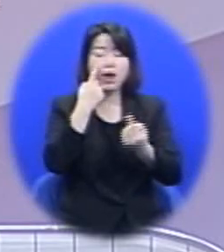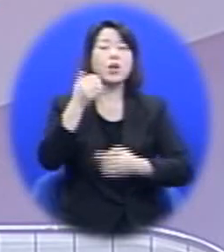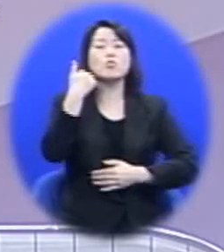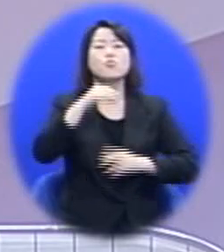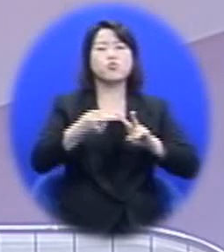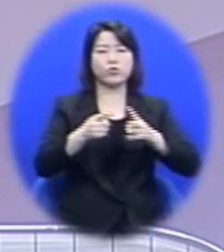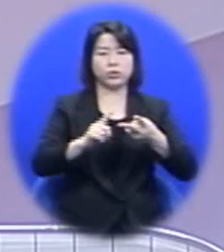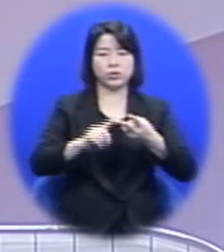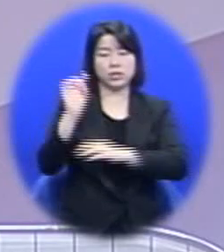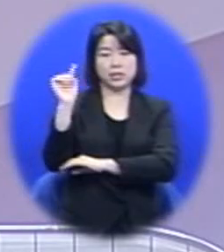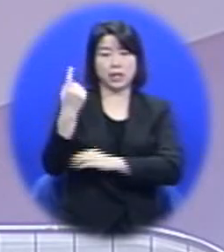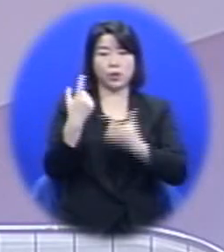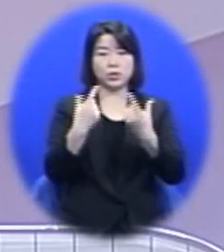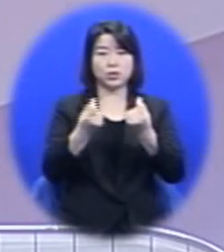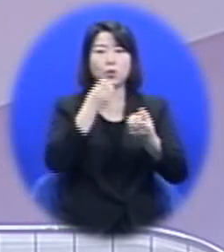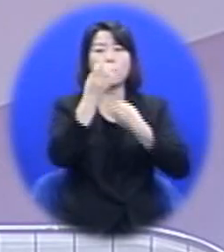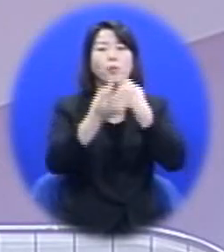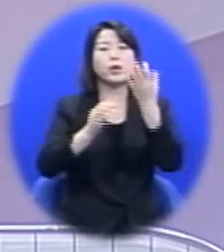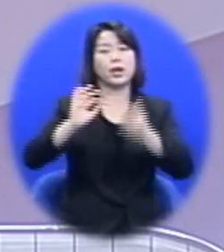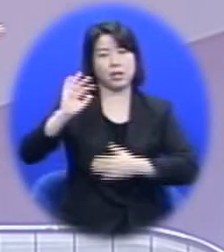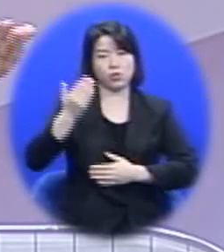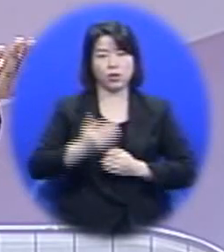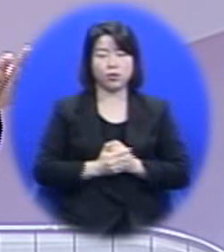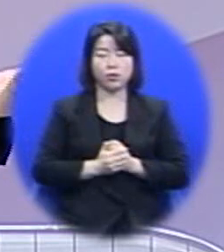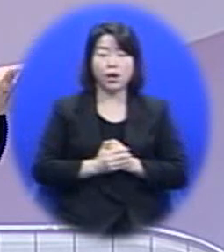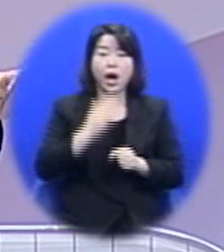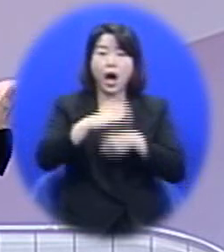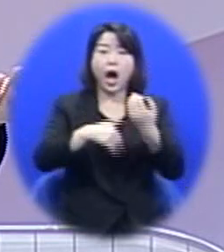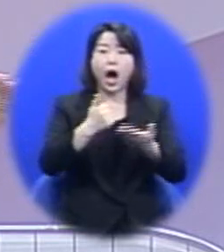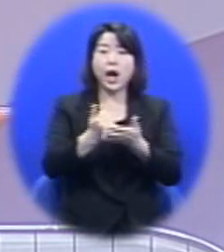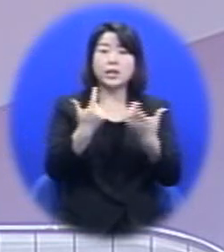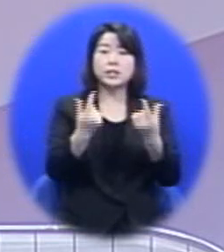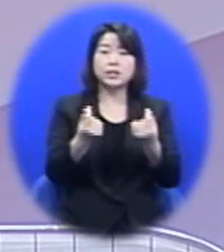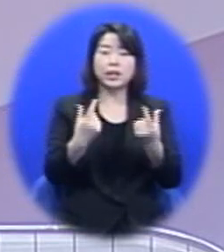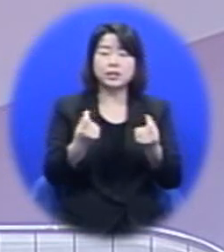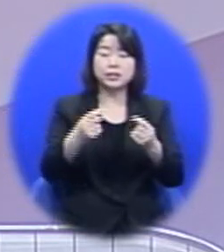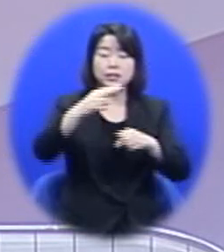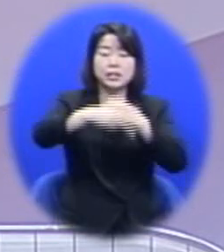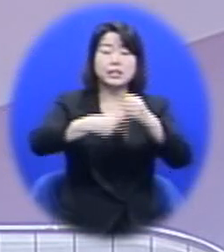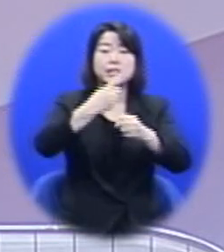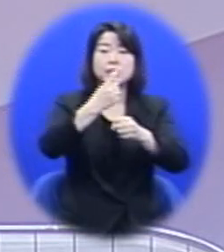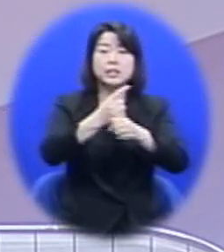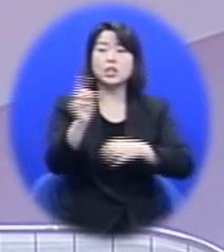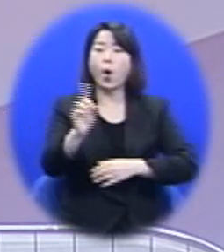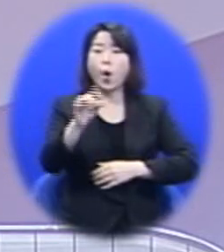다윗처럼 그렇게 고백하게 될 수밖에 없습니다. 하나님 같은 신이 도대체 어디 있습니까?